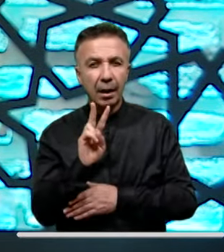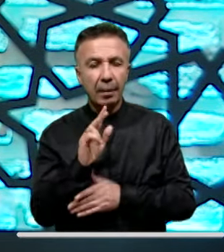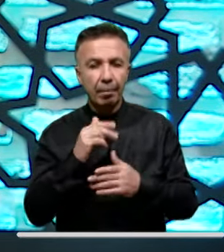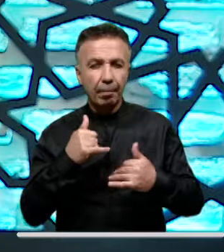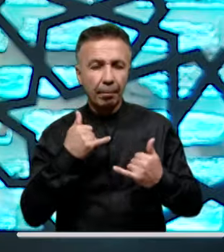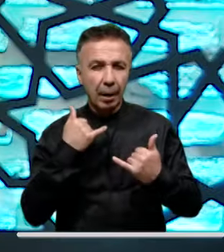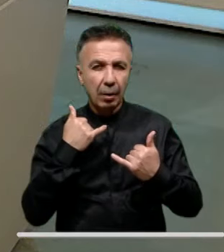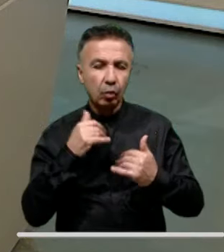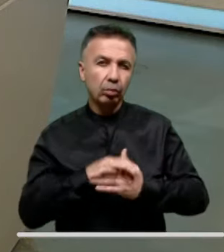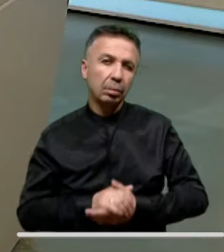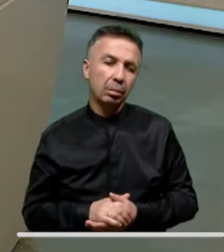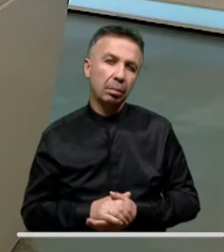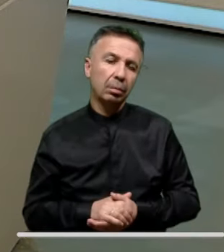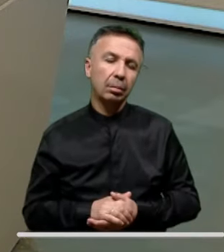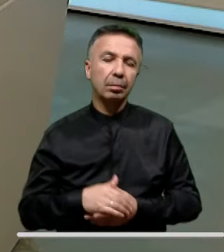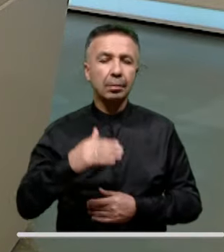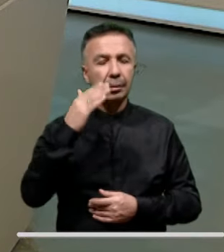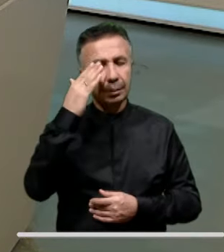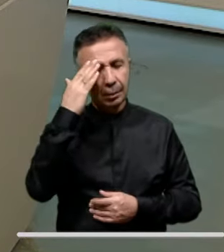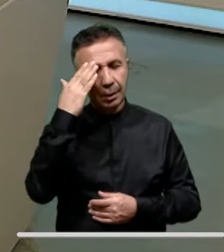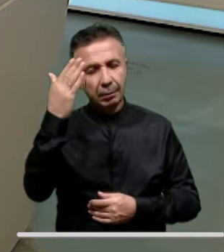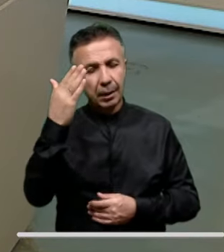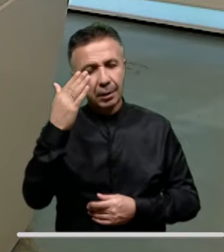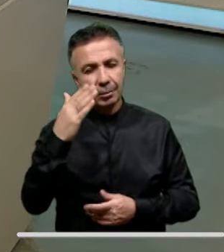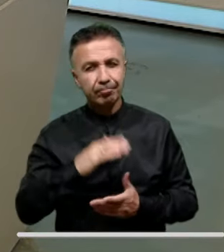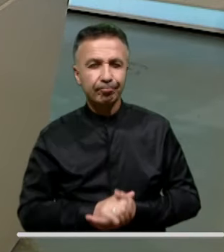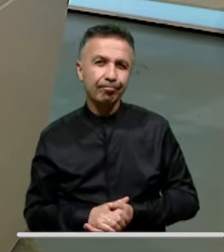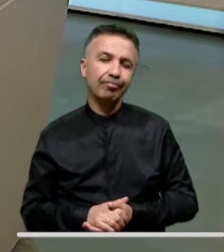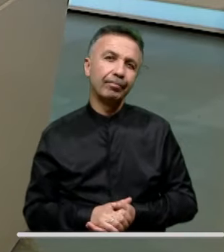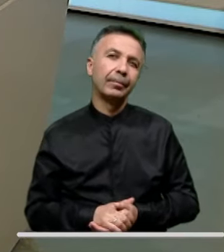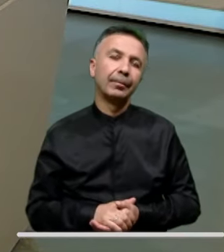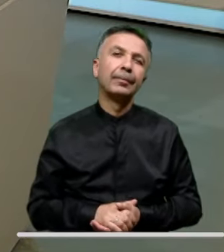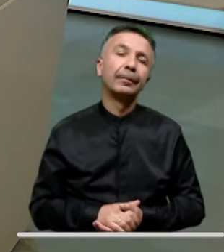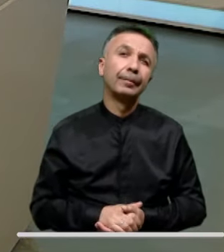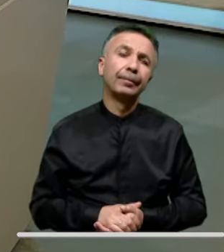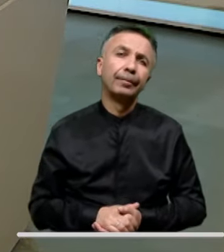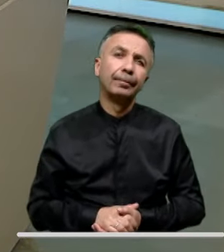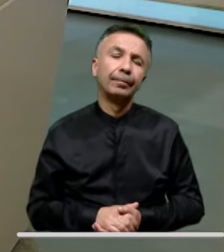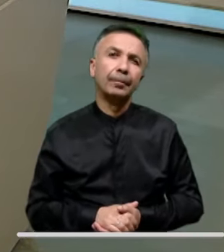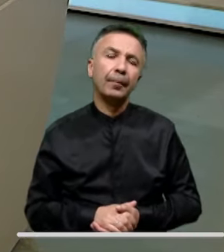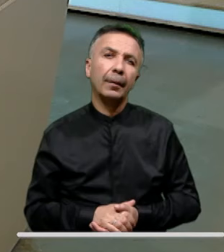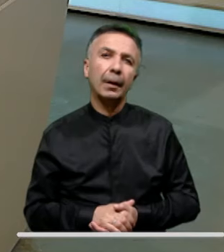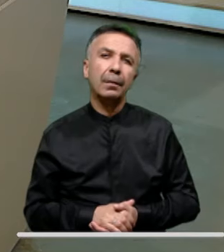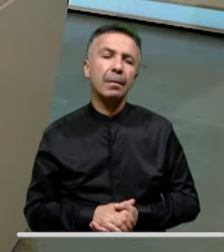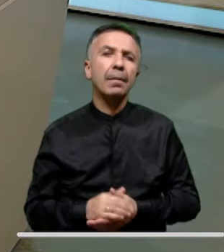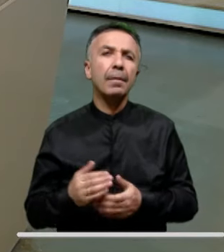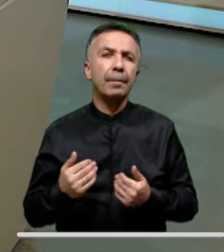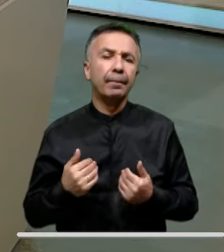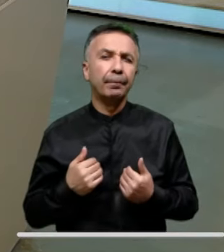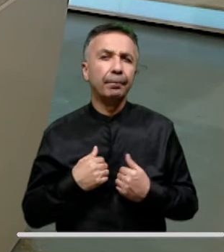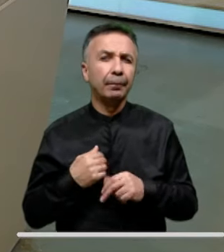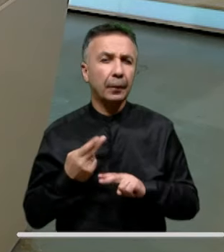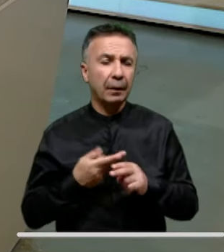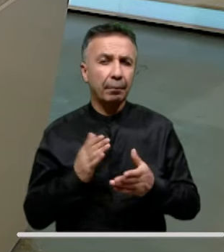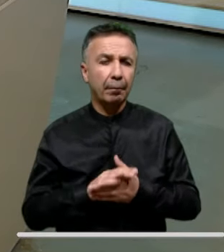Alo. Selamun aleyküm Furkan Hocam. Ve aleyküm selam. Ben mesela,